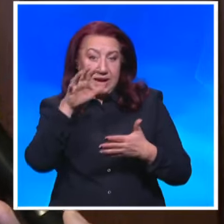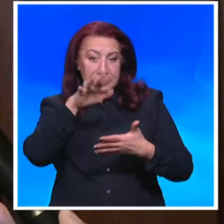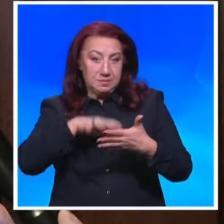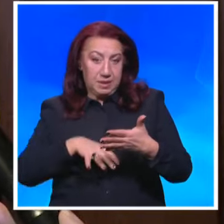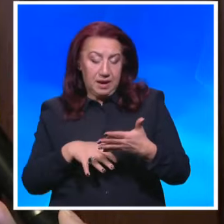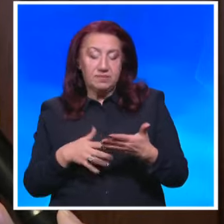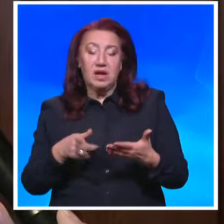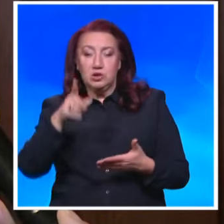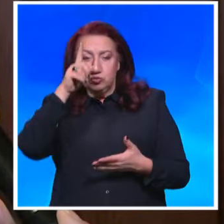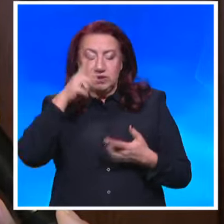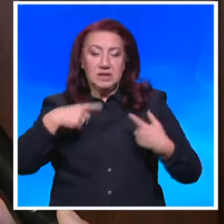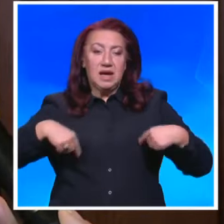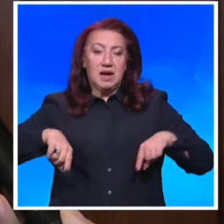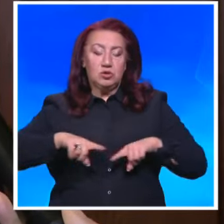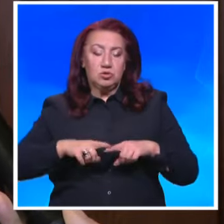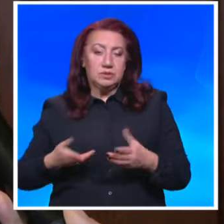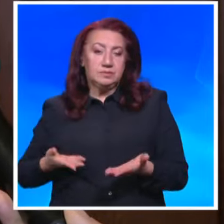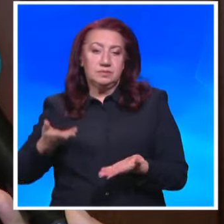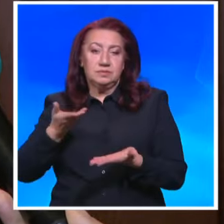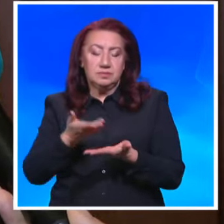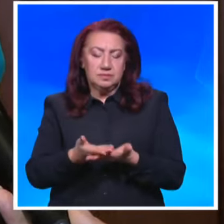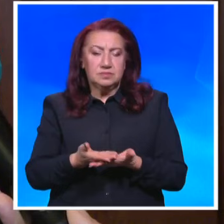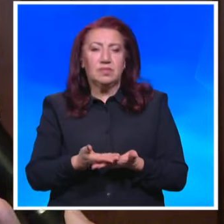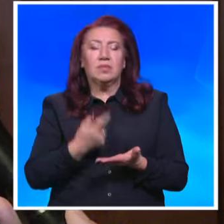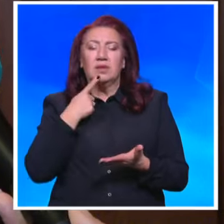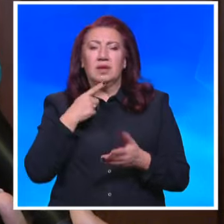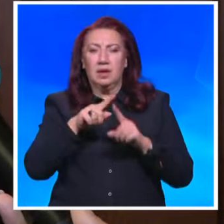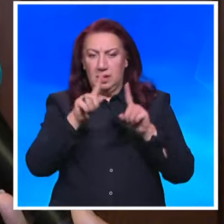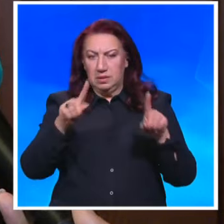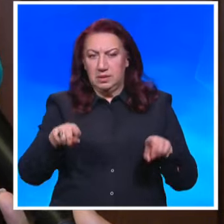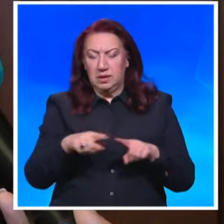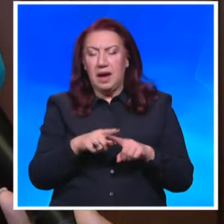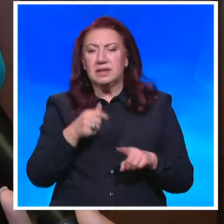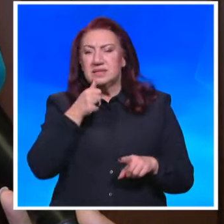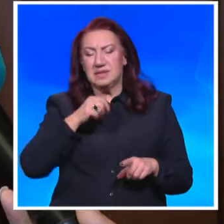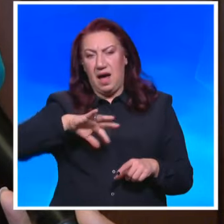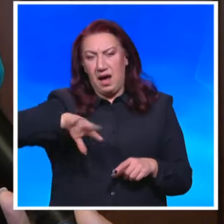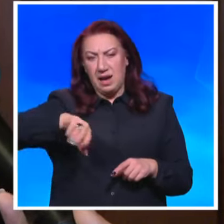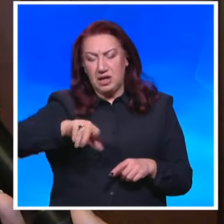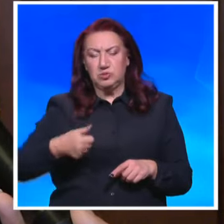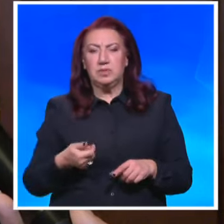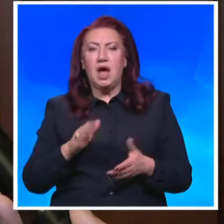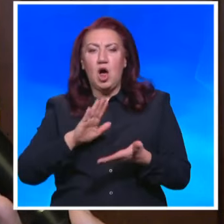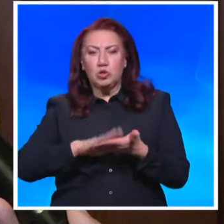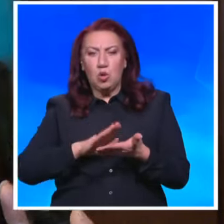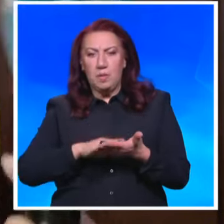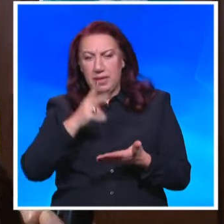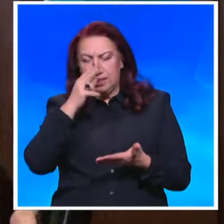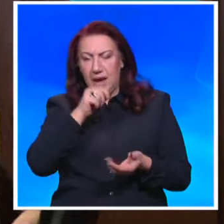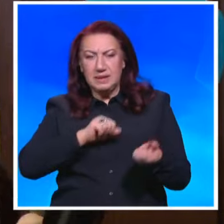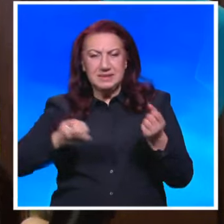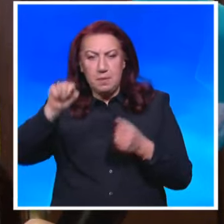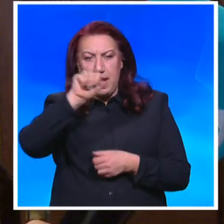изготвила и внесла обвинителните актове за кражби, документни измами и съответно документни престъпления.